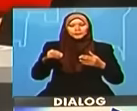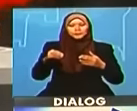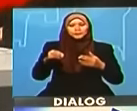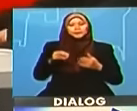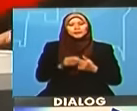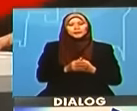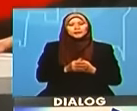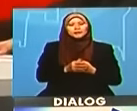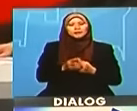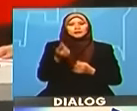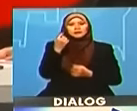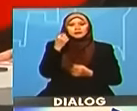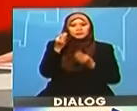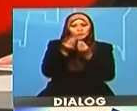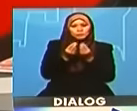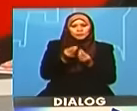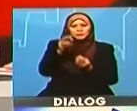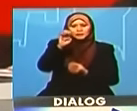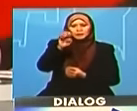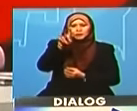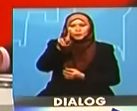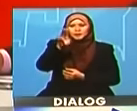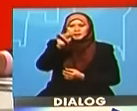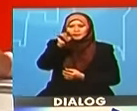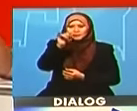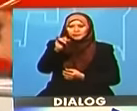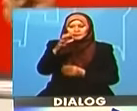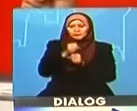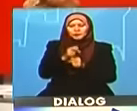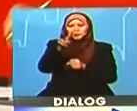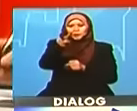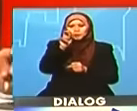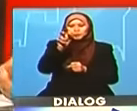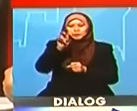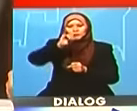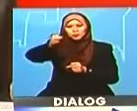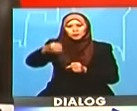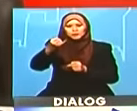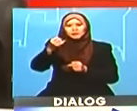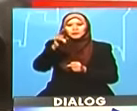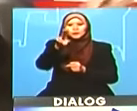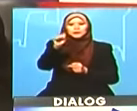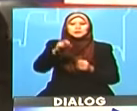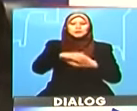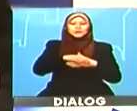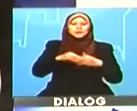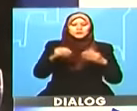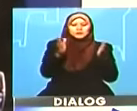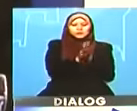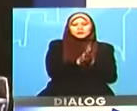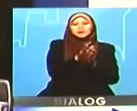dari segi yang equity tadi, yeah, kita dapat 200 juta US dollar. Bermakna pulangan kita dapat